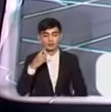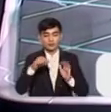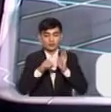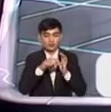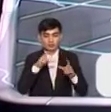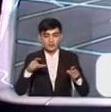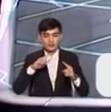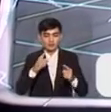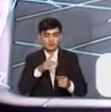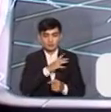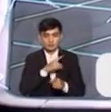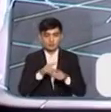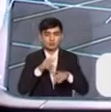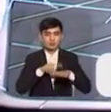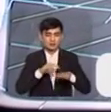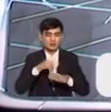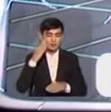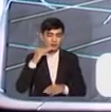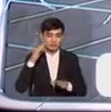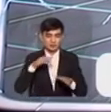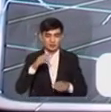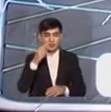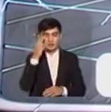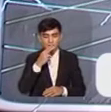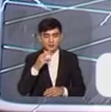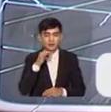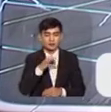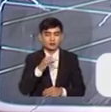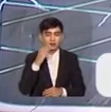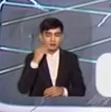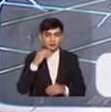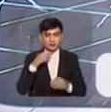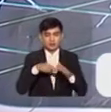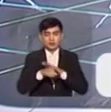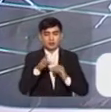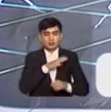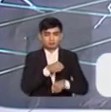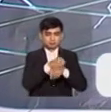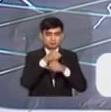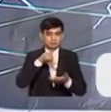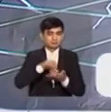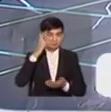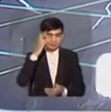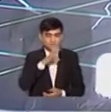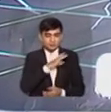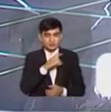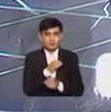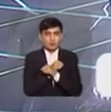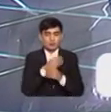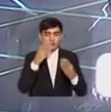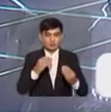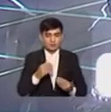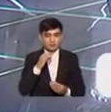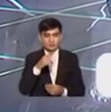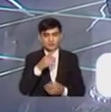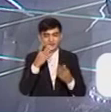26 человек задержали полицейские в Алматы и Нур-Султане за попытку провести несанкционированные митинги в минувшие выходные.